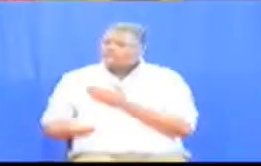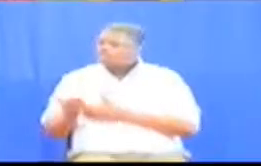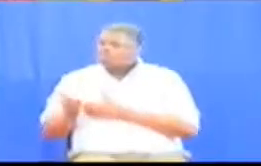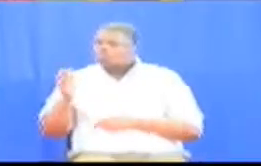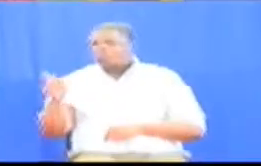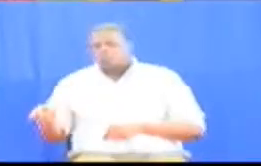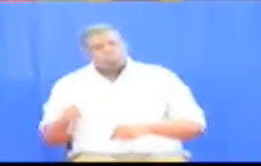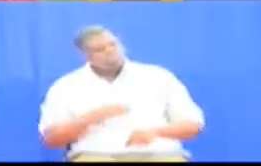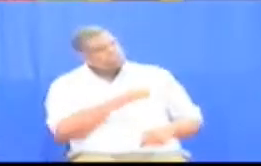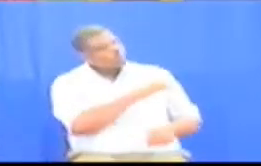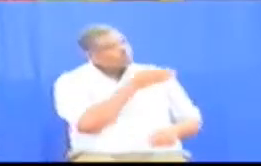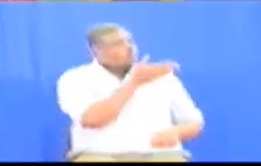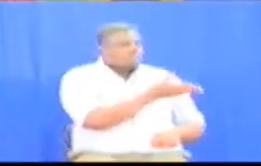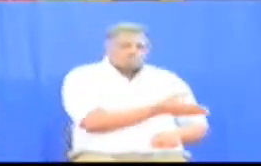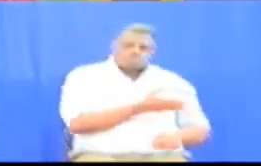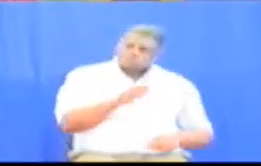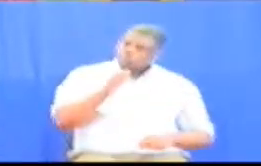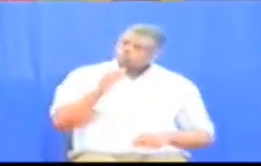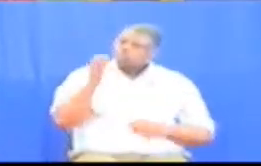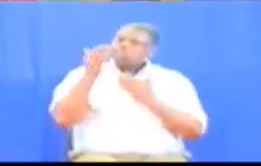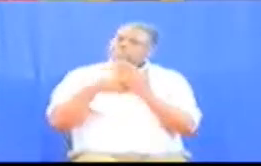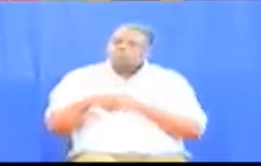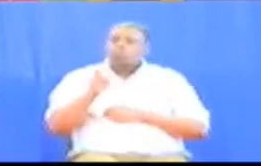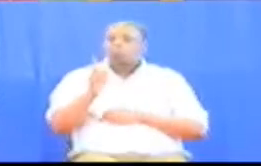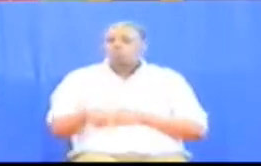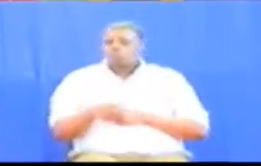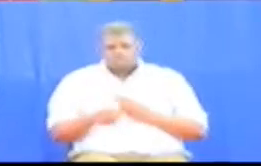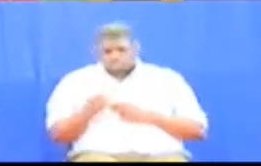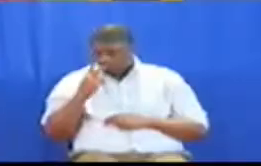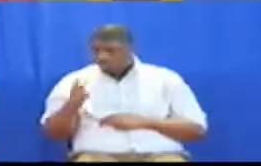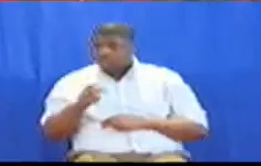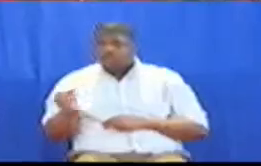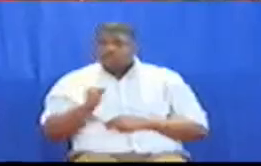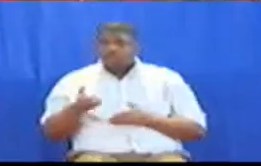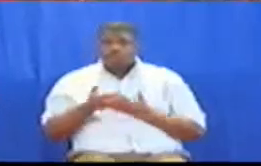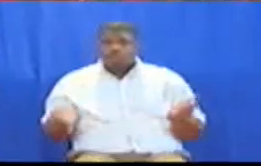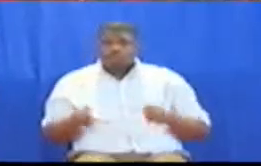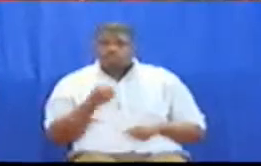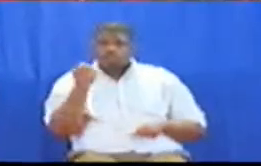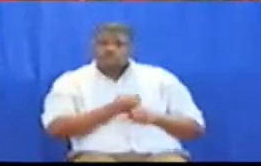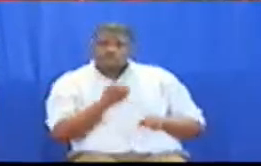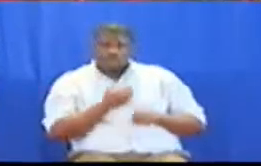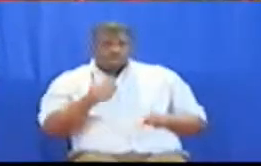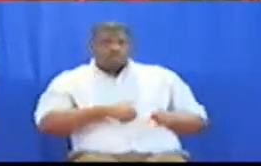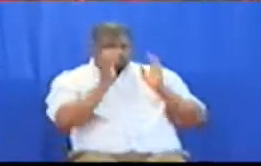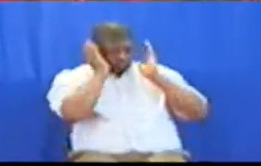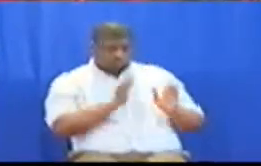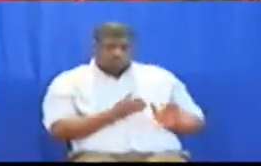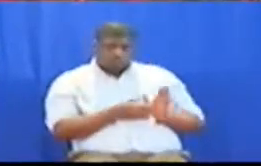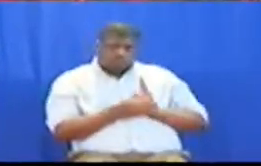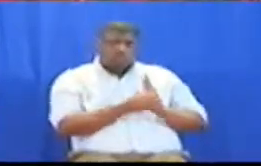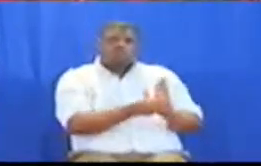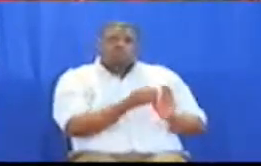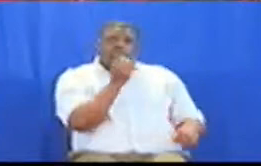jioni huku, usiku yumo. Kwa hiyo ni lazima anaonekana mzee kwa sababu amechapa kazi. Mheshimiwa Waziri Mkuu, umeongoza